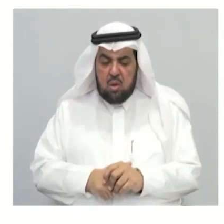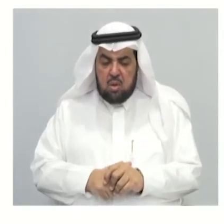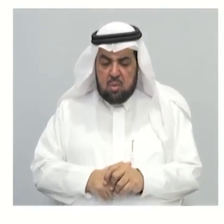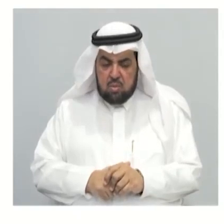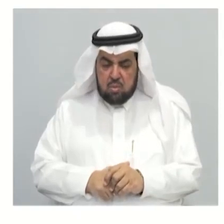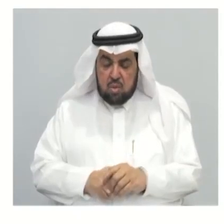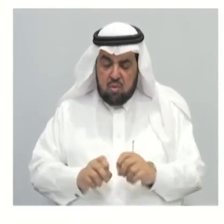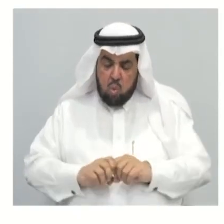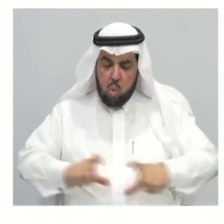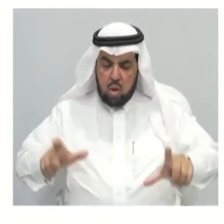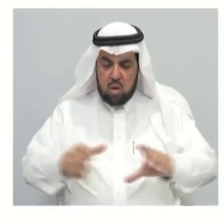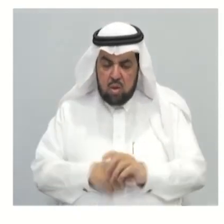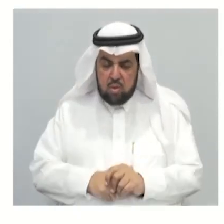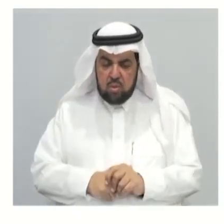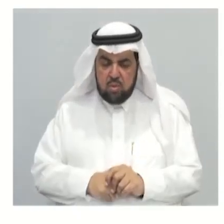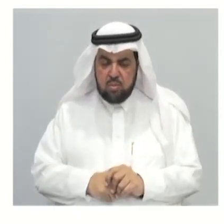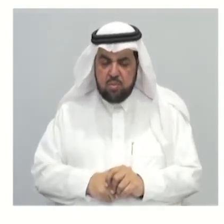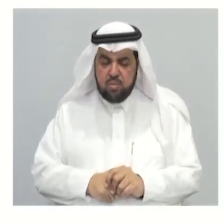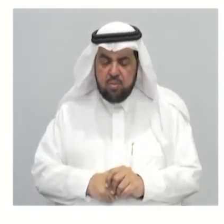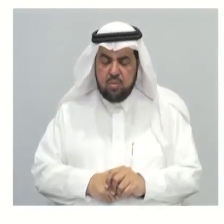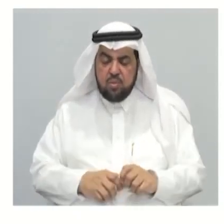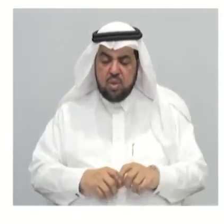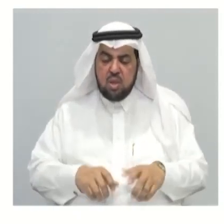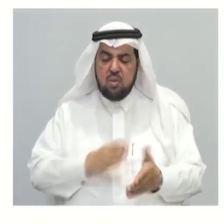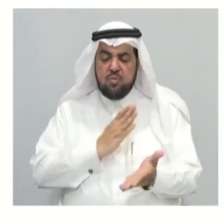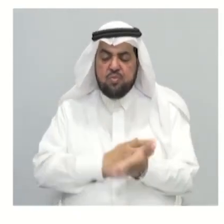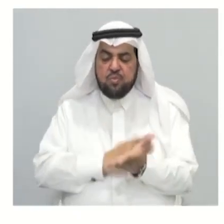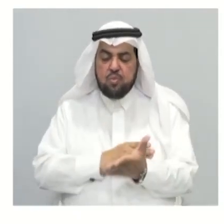وعرضه فتظهر لنا بهذا الشكل فاتوره